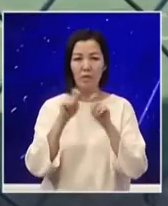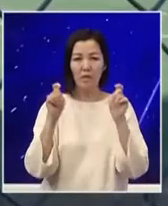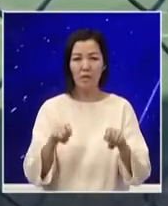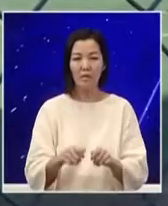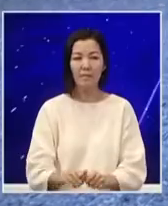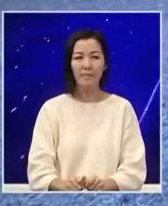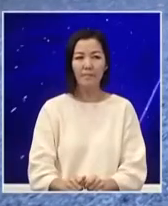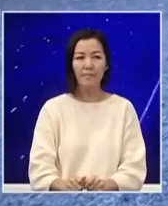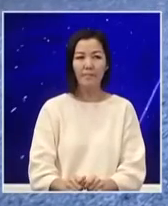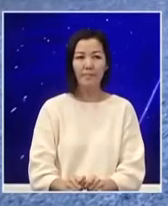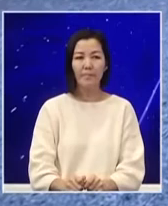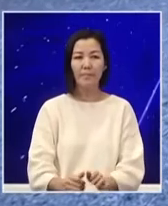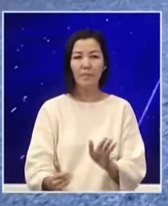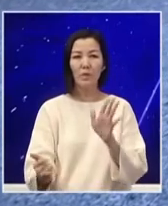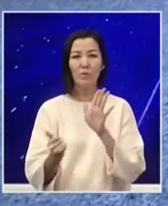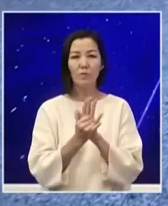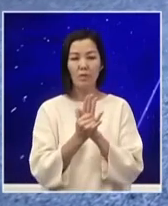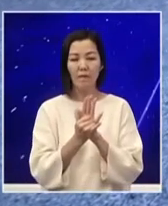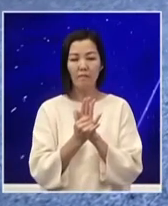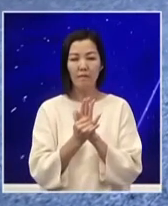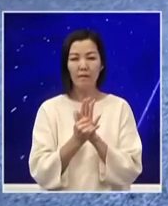эксплуатацию. Устанавливается модульный